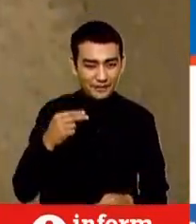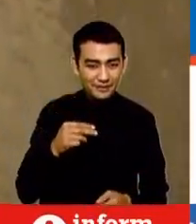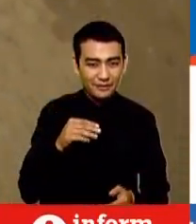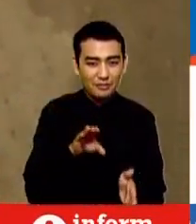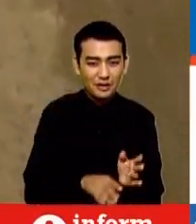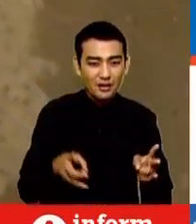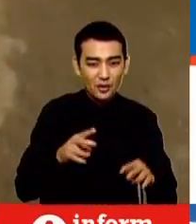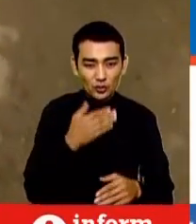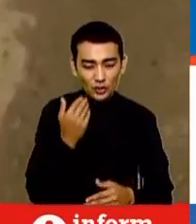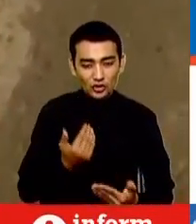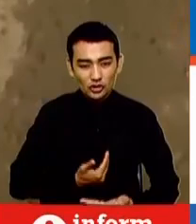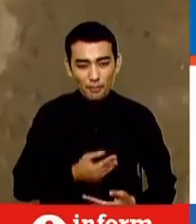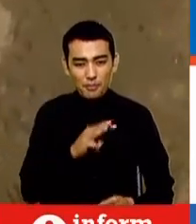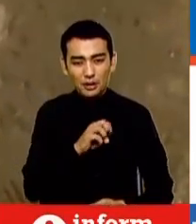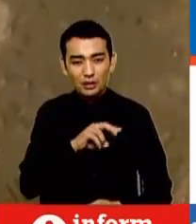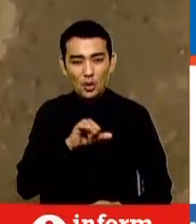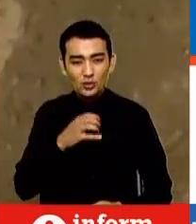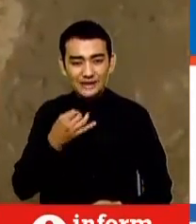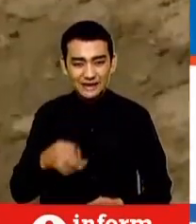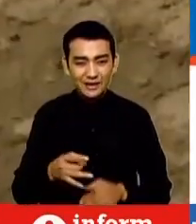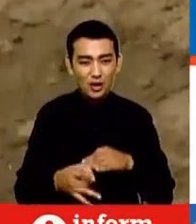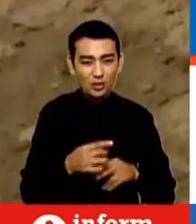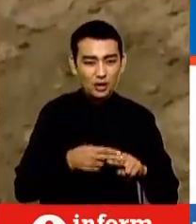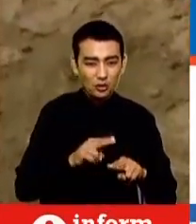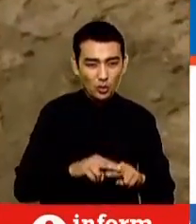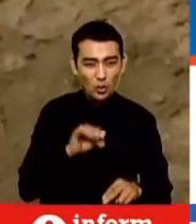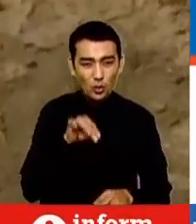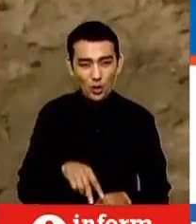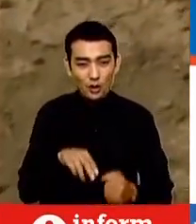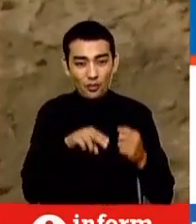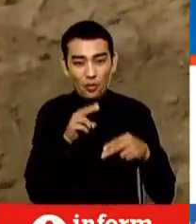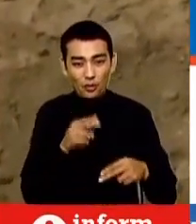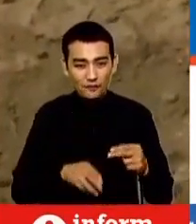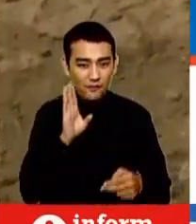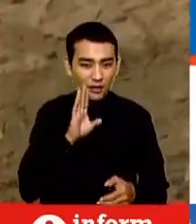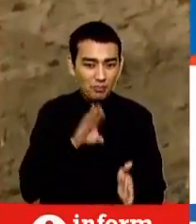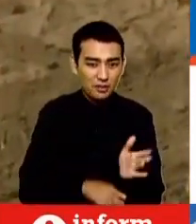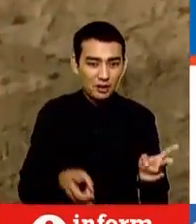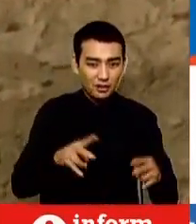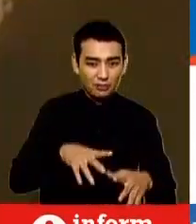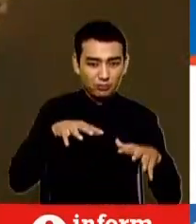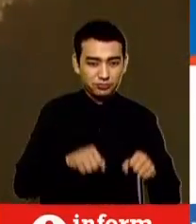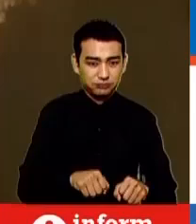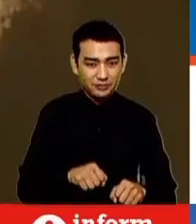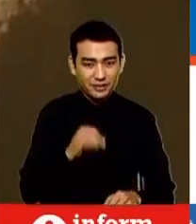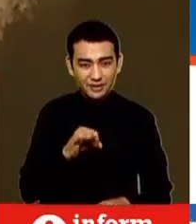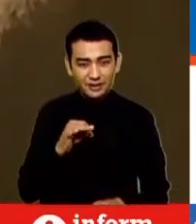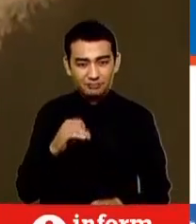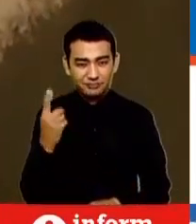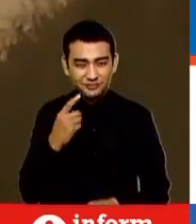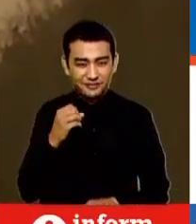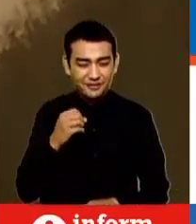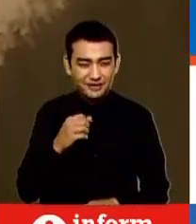недовольства жителей медеуского района которые остались в конце июля без воды из-за отключений причины по которым коммунальным службам